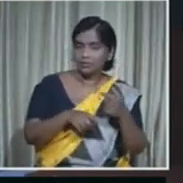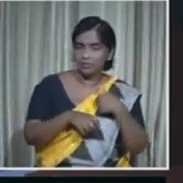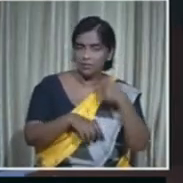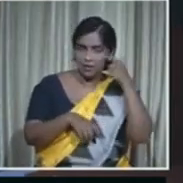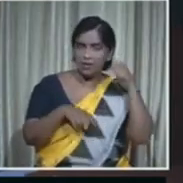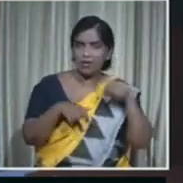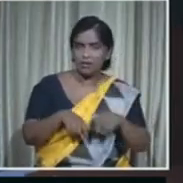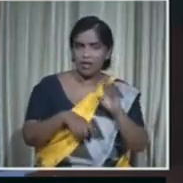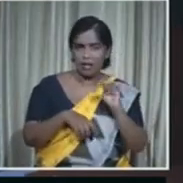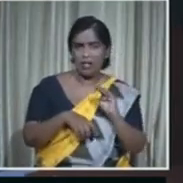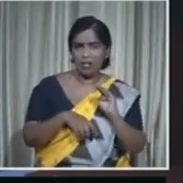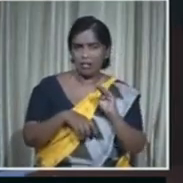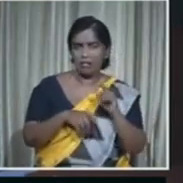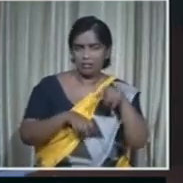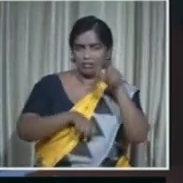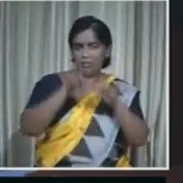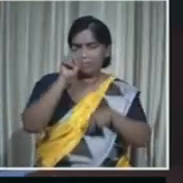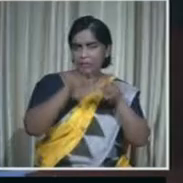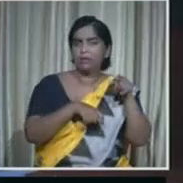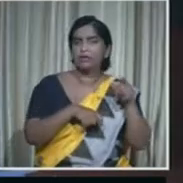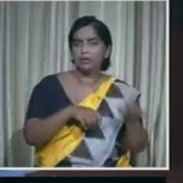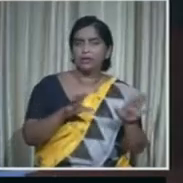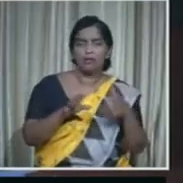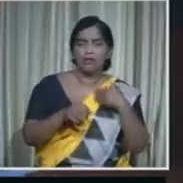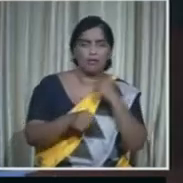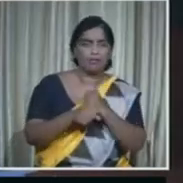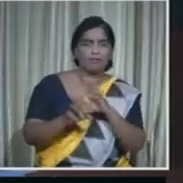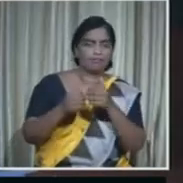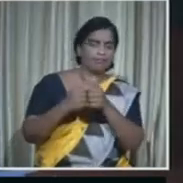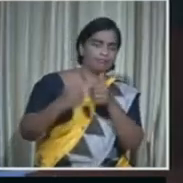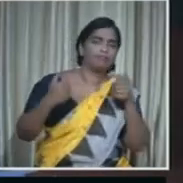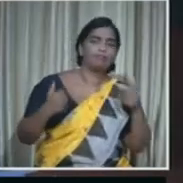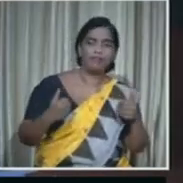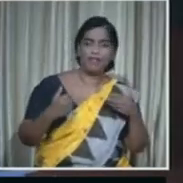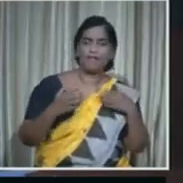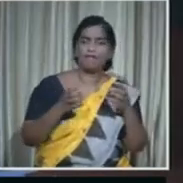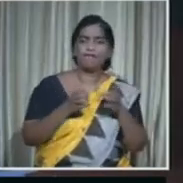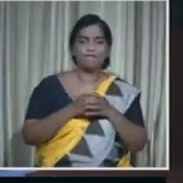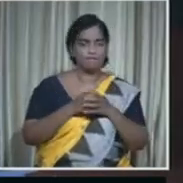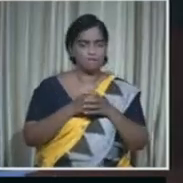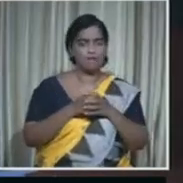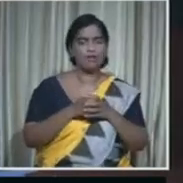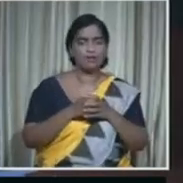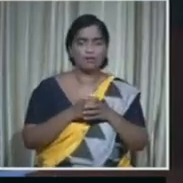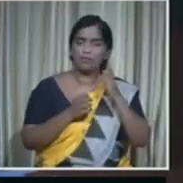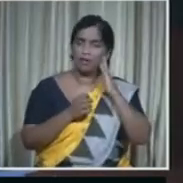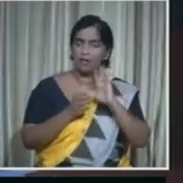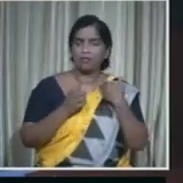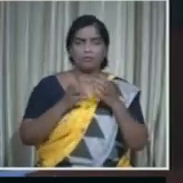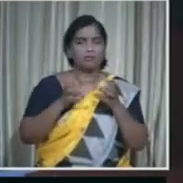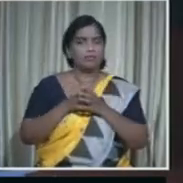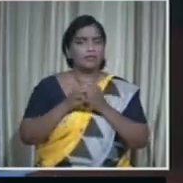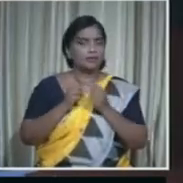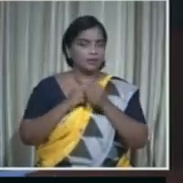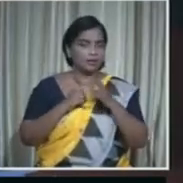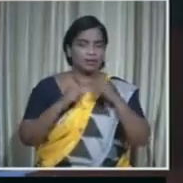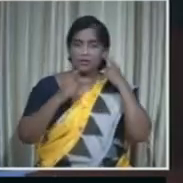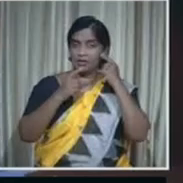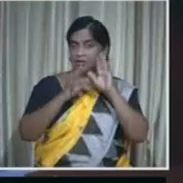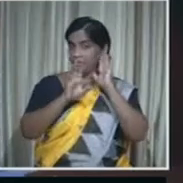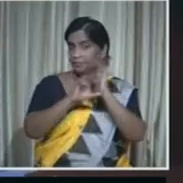වෙනකොට 40කට ආසන්න ප්‍රමාණයක් තමන් ආණ්ඩුවේ ස්වාධීනත්වය ස්වාධීනව කටයුතු කරනවායි කියලා ප්‍රකාශයක්